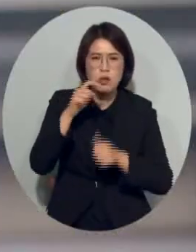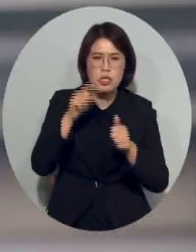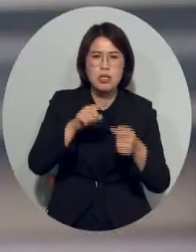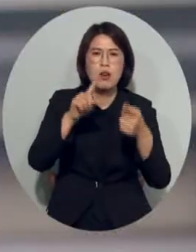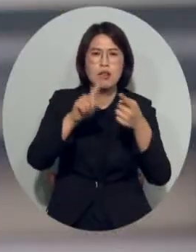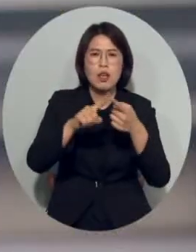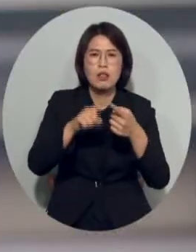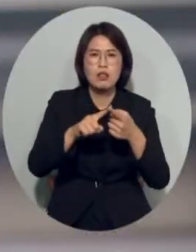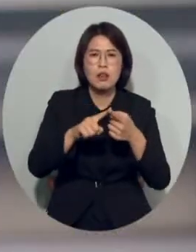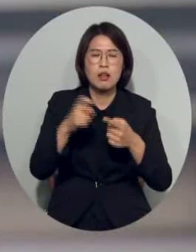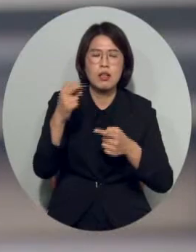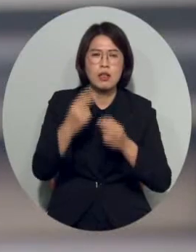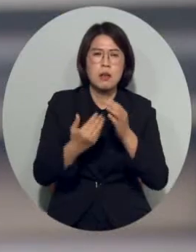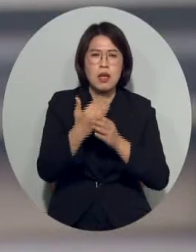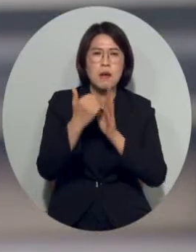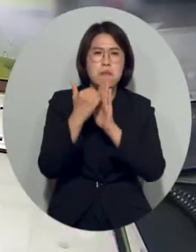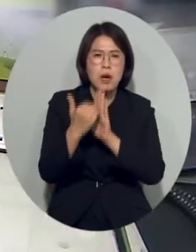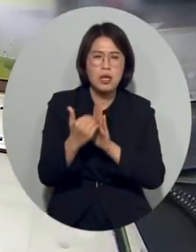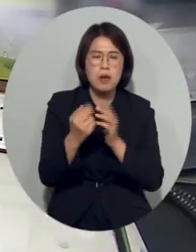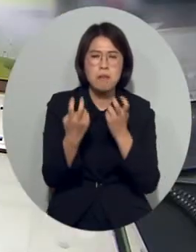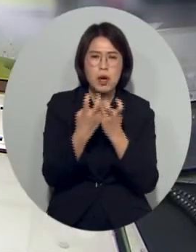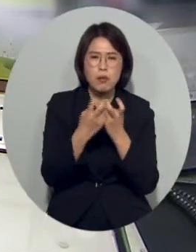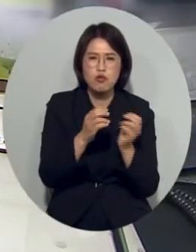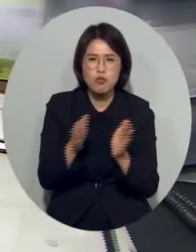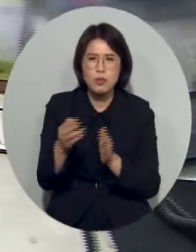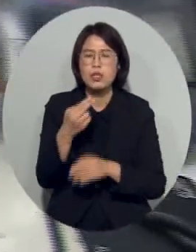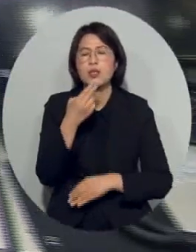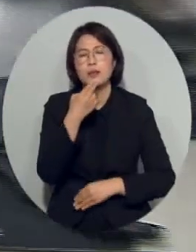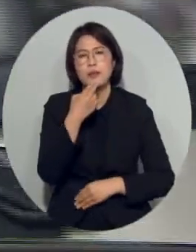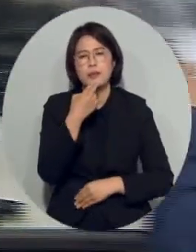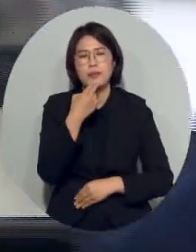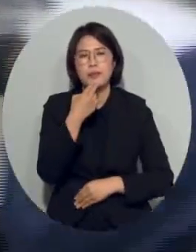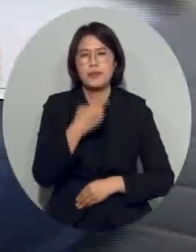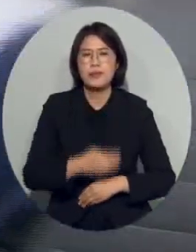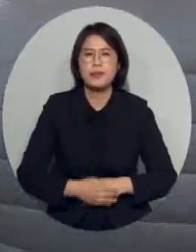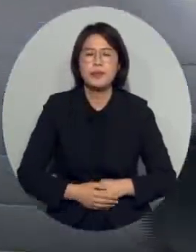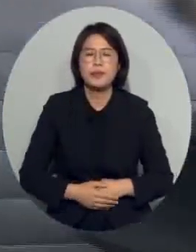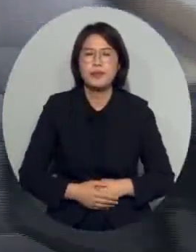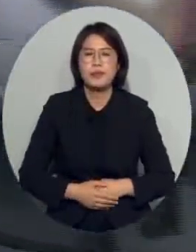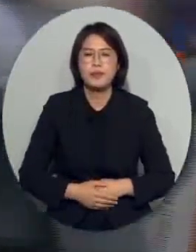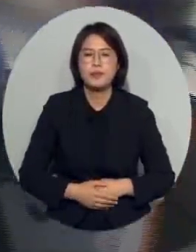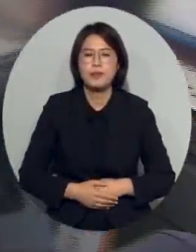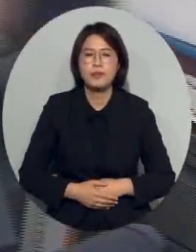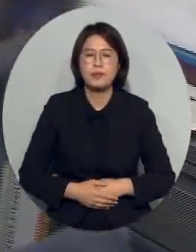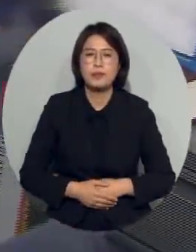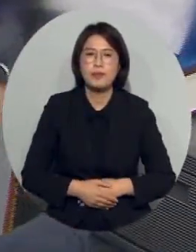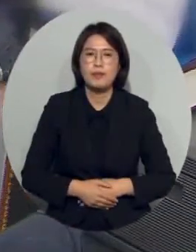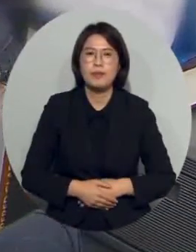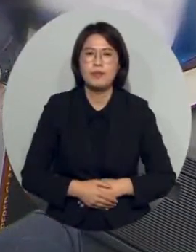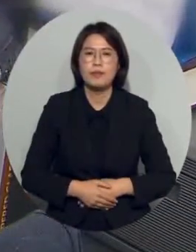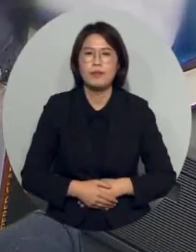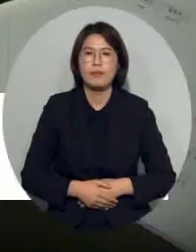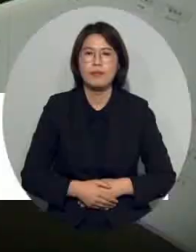대해 재발 방지책 마련에 대한 언급은 없었습니다. MBC 뉴스 한태현입니다.